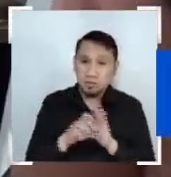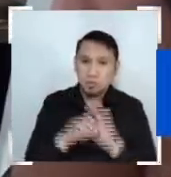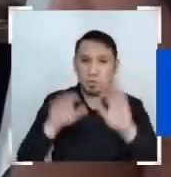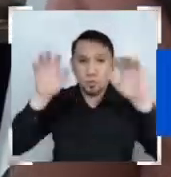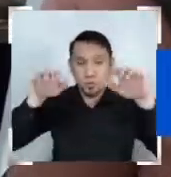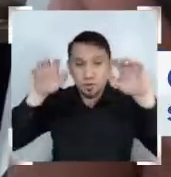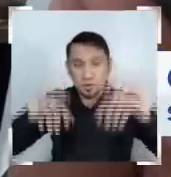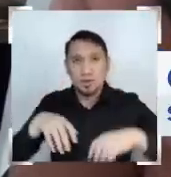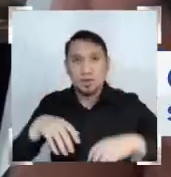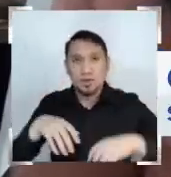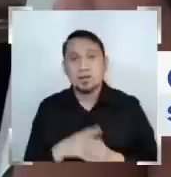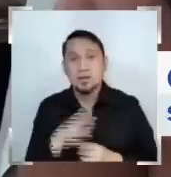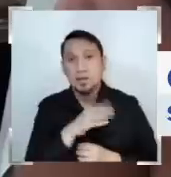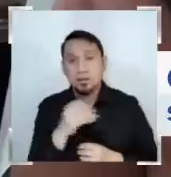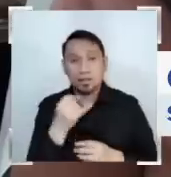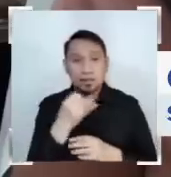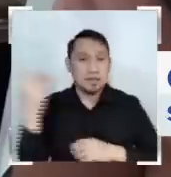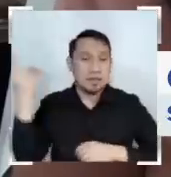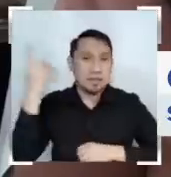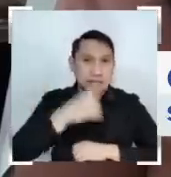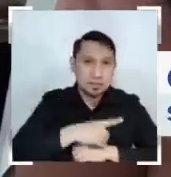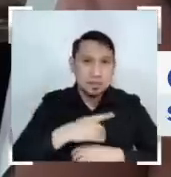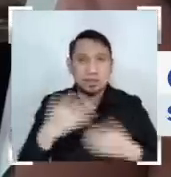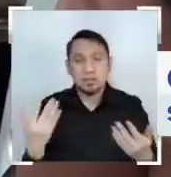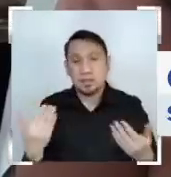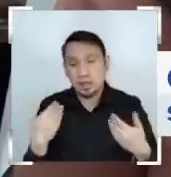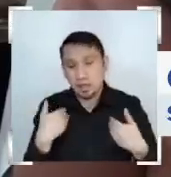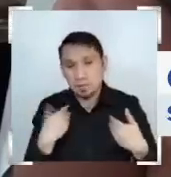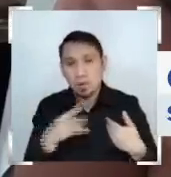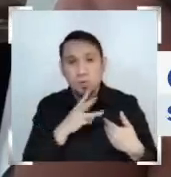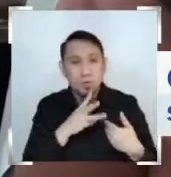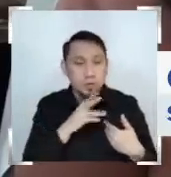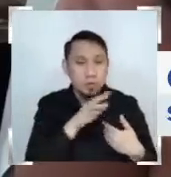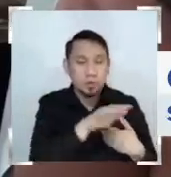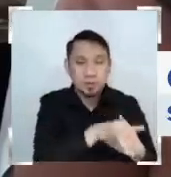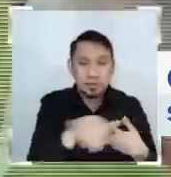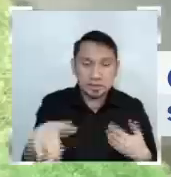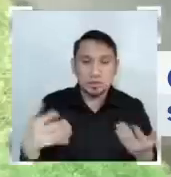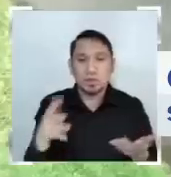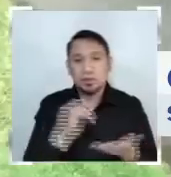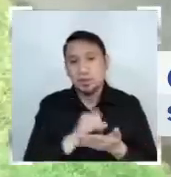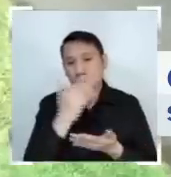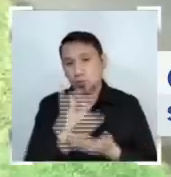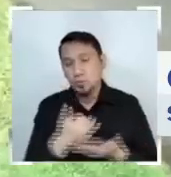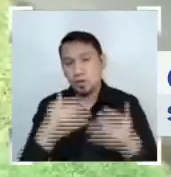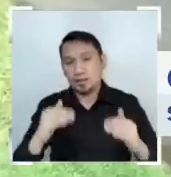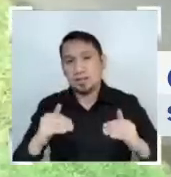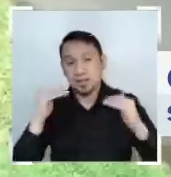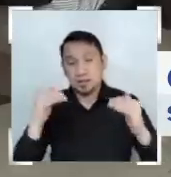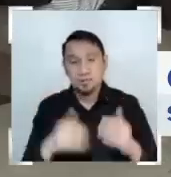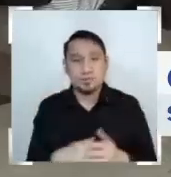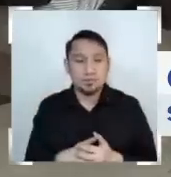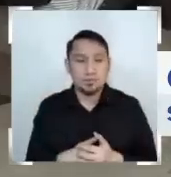ilang araw na may stagnant na water, so dun po kaya mataas yung kaso. Community cleanup